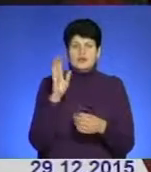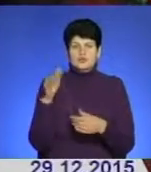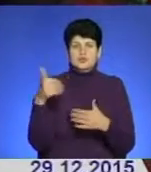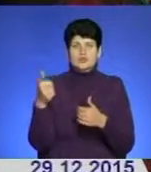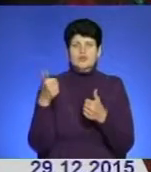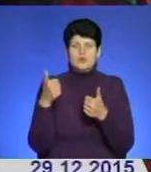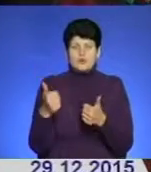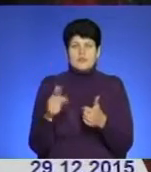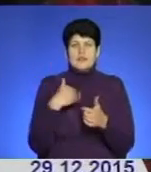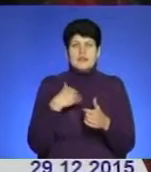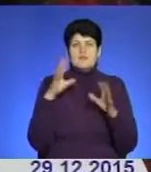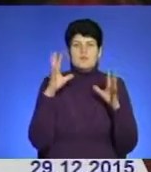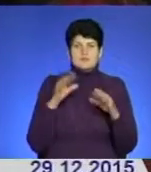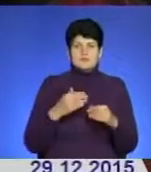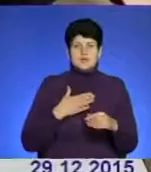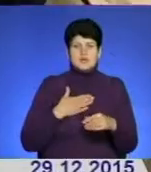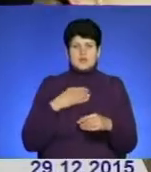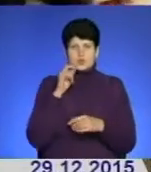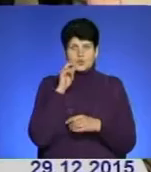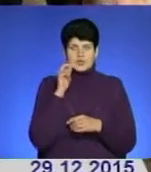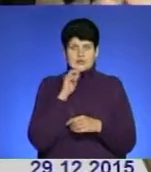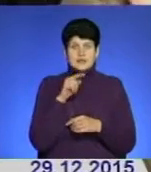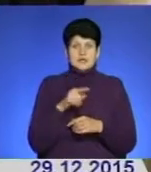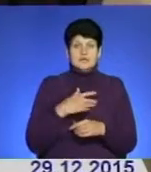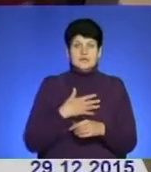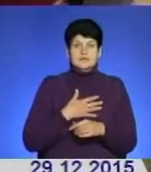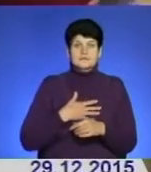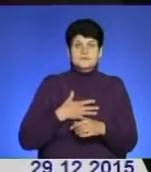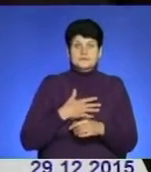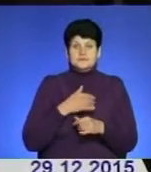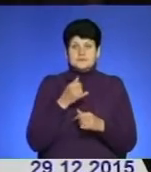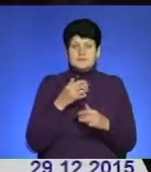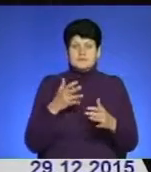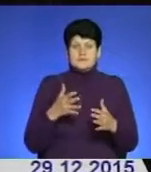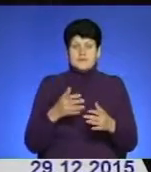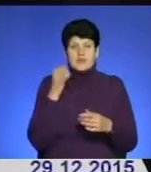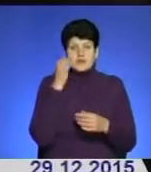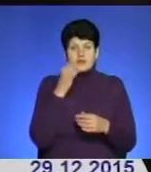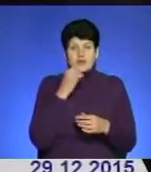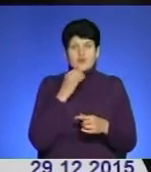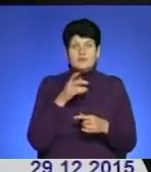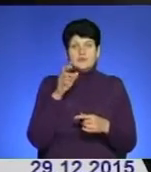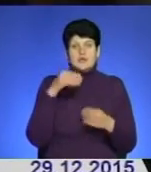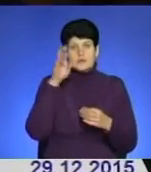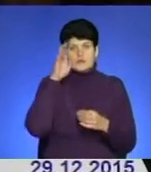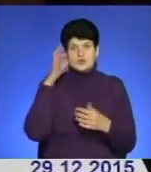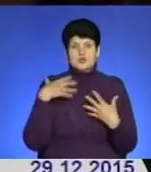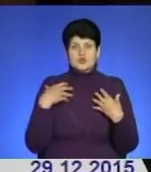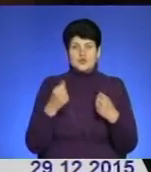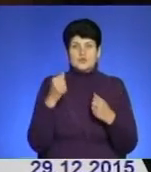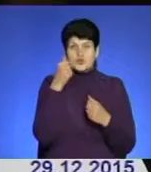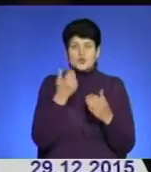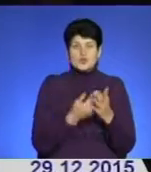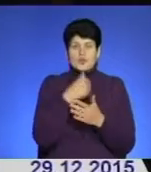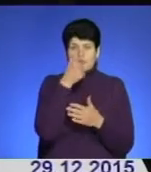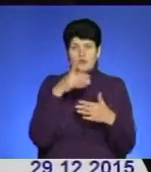і нам всім на нашій тій Україні. Такий стривожний я не буду. Дякую, дай Боже, здоров'я. З новим роком вас